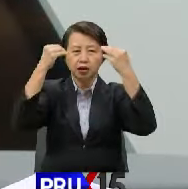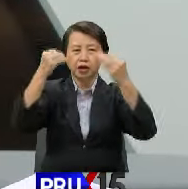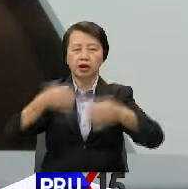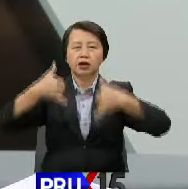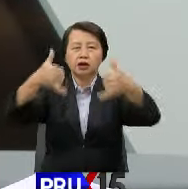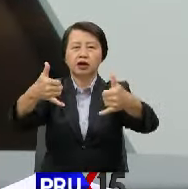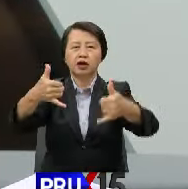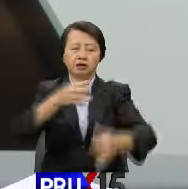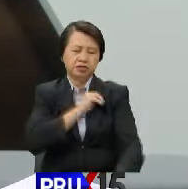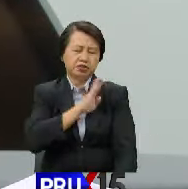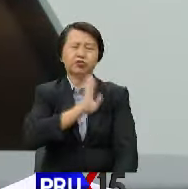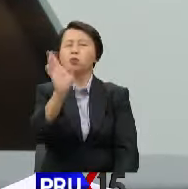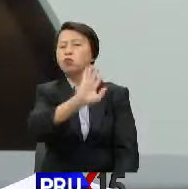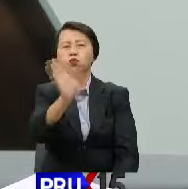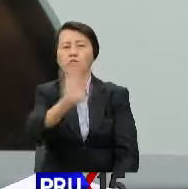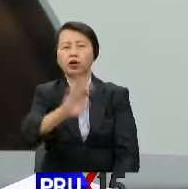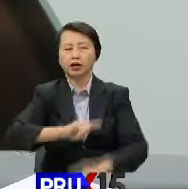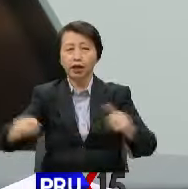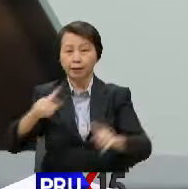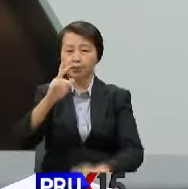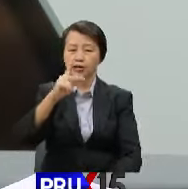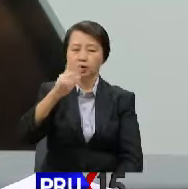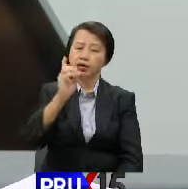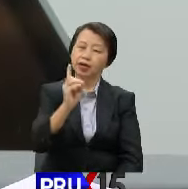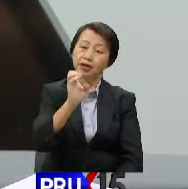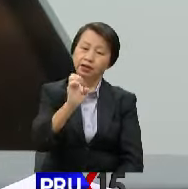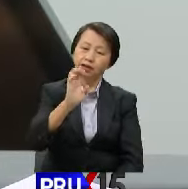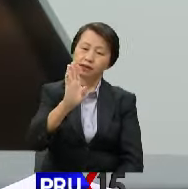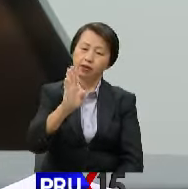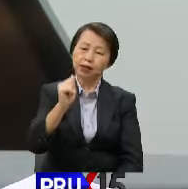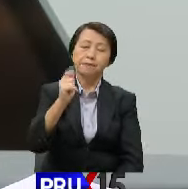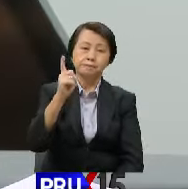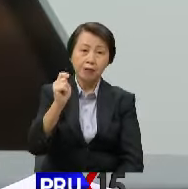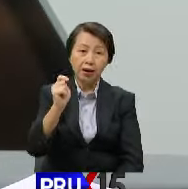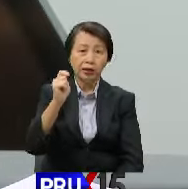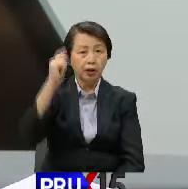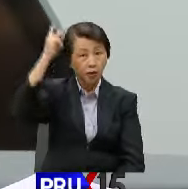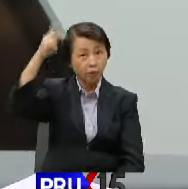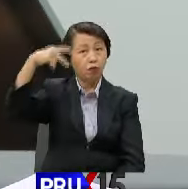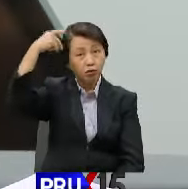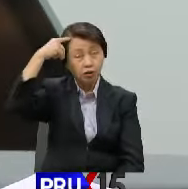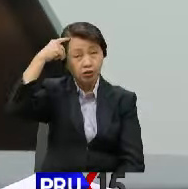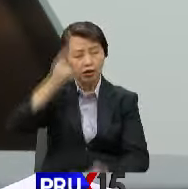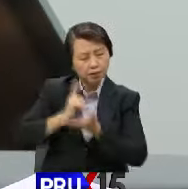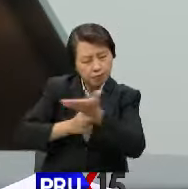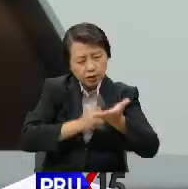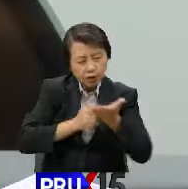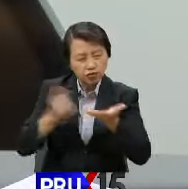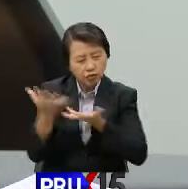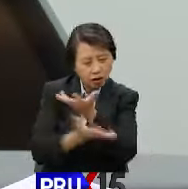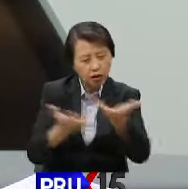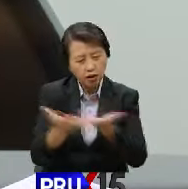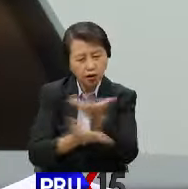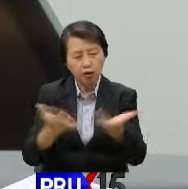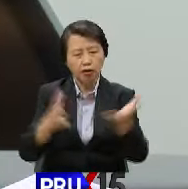tapi debat politik ialah debat untuk membincangkan isu-isu mengenai pencerahan penyelesaian